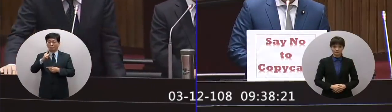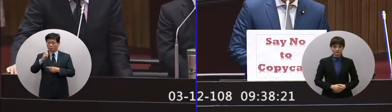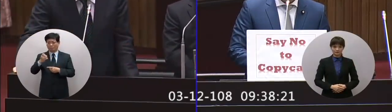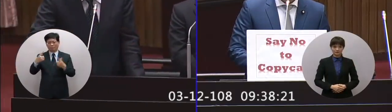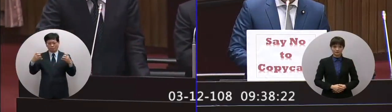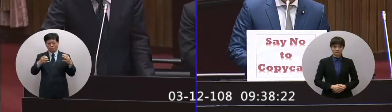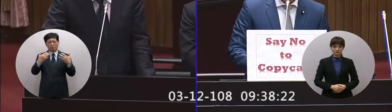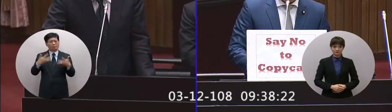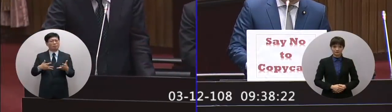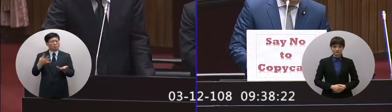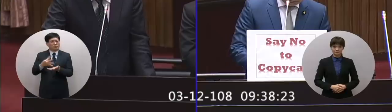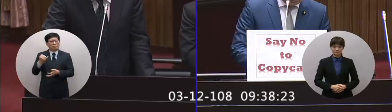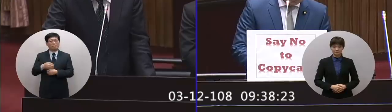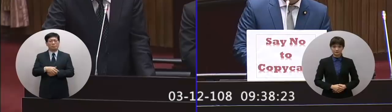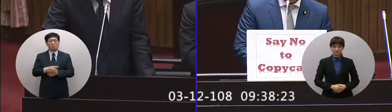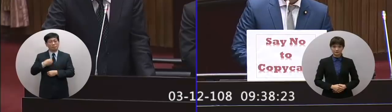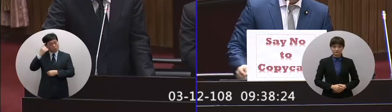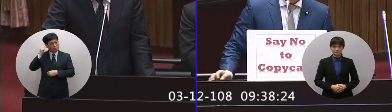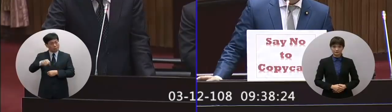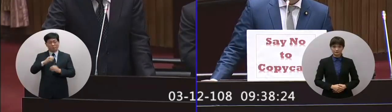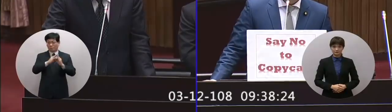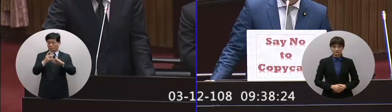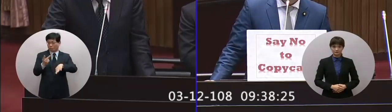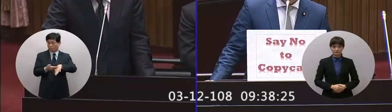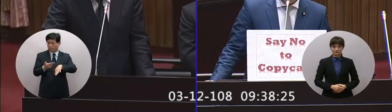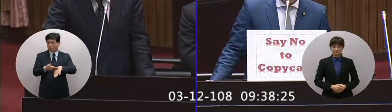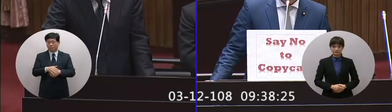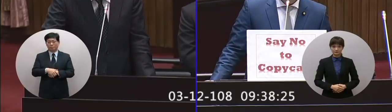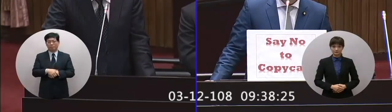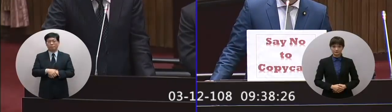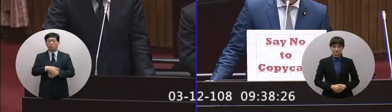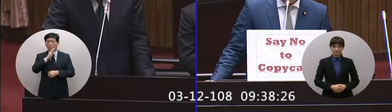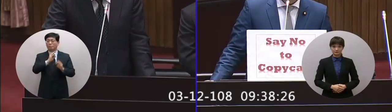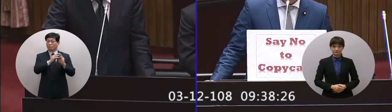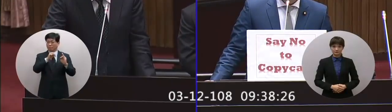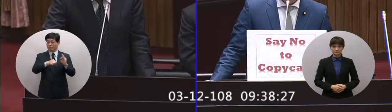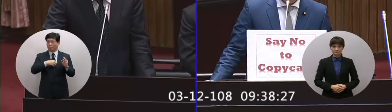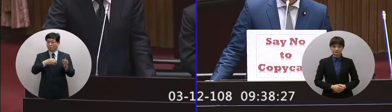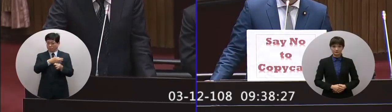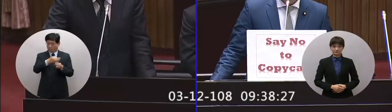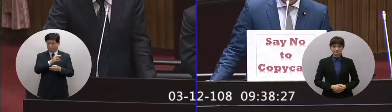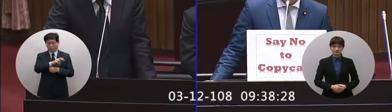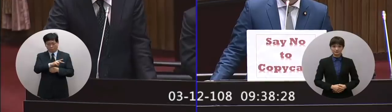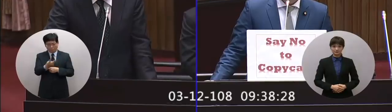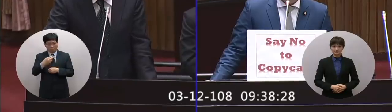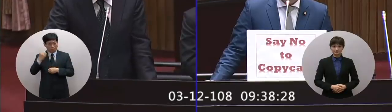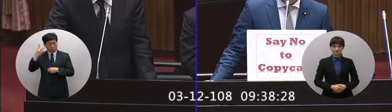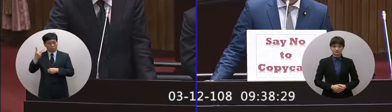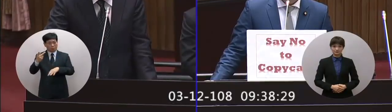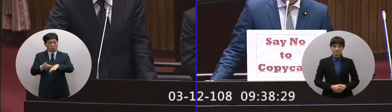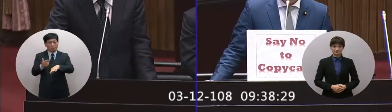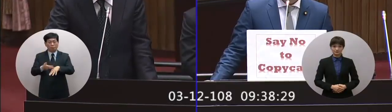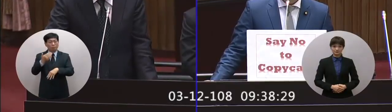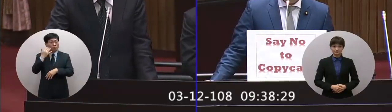同场合都讨论过了，然后，所以我想这个一个金融科技，那从金融要导入科技。那如果您